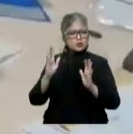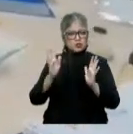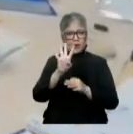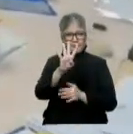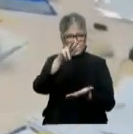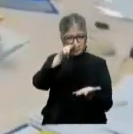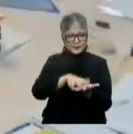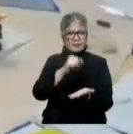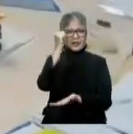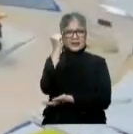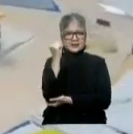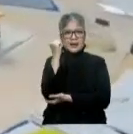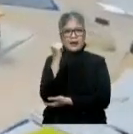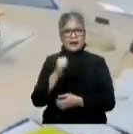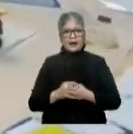orang